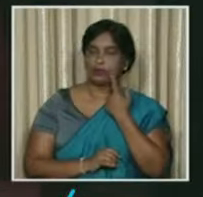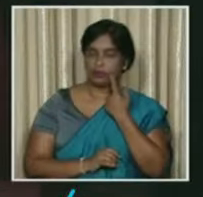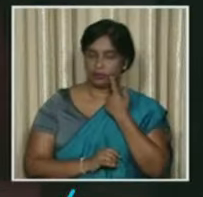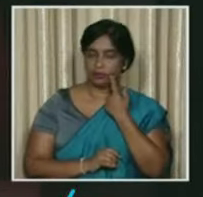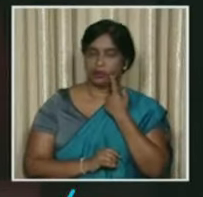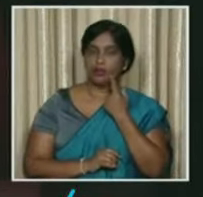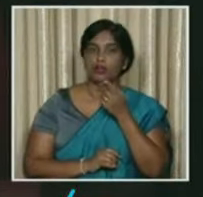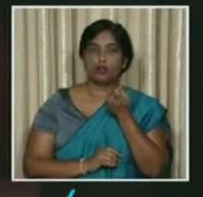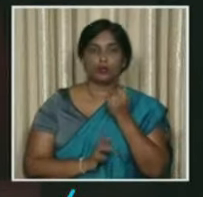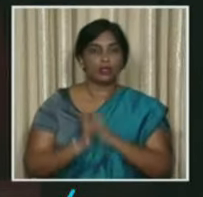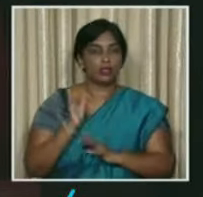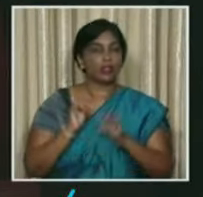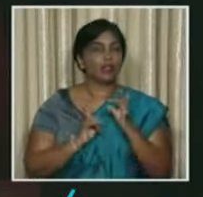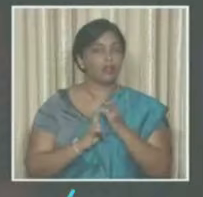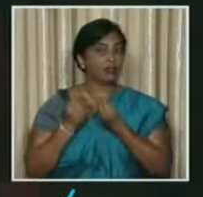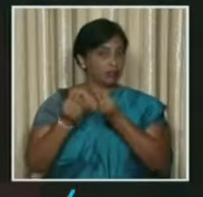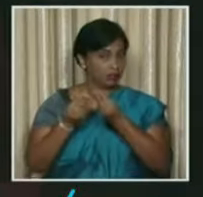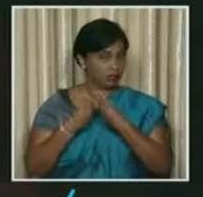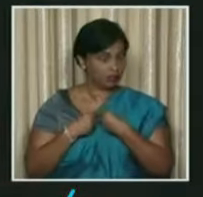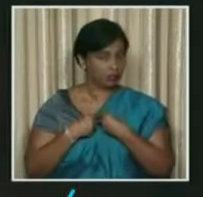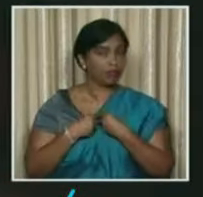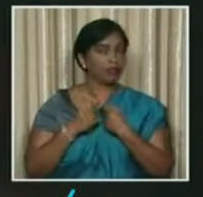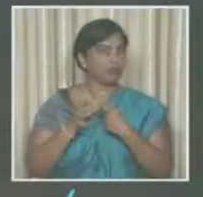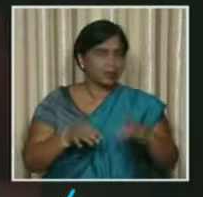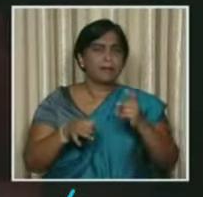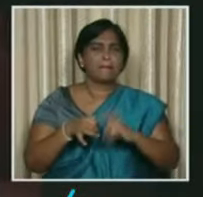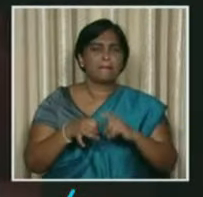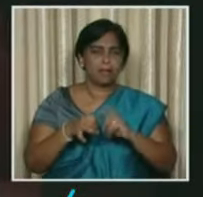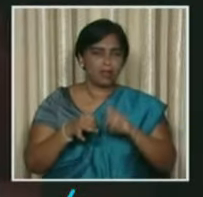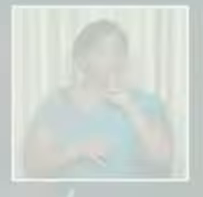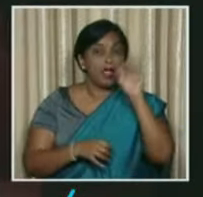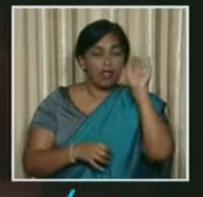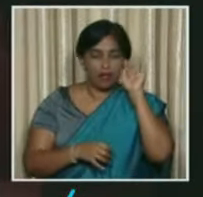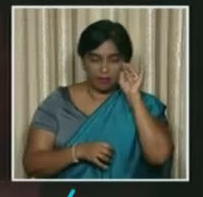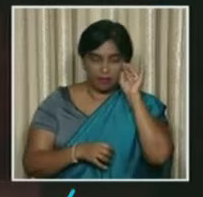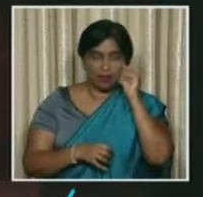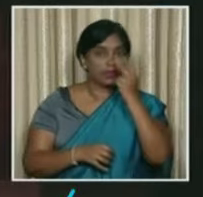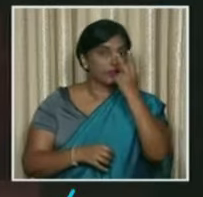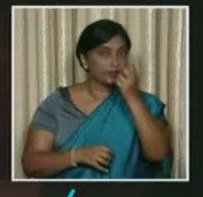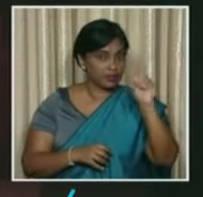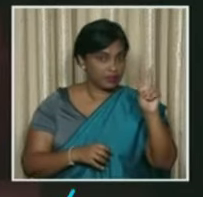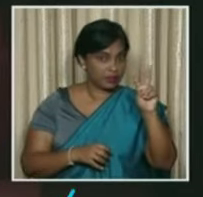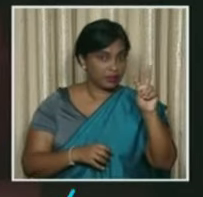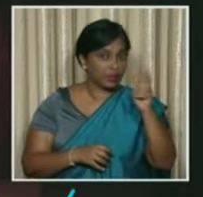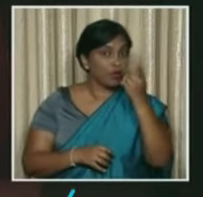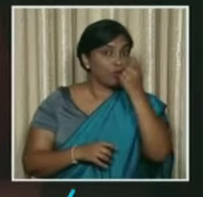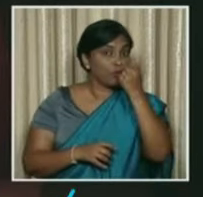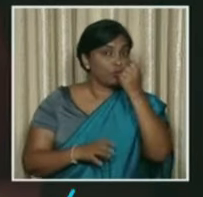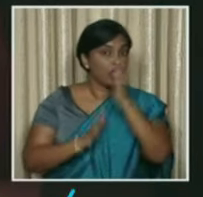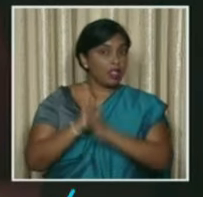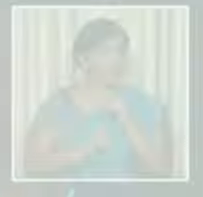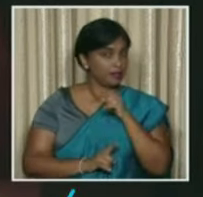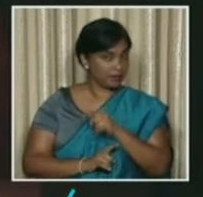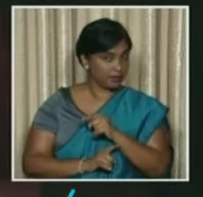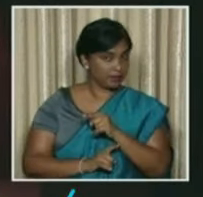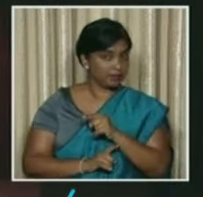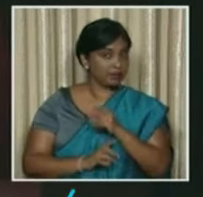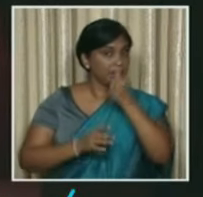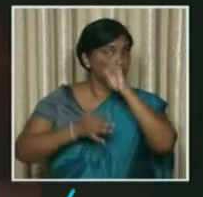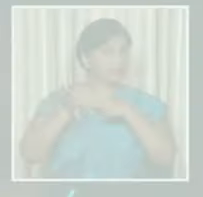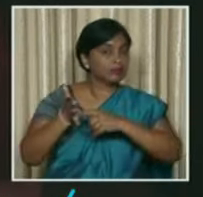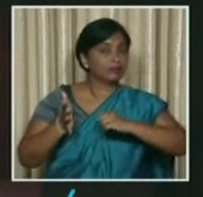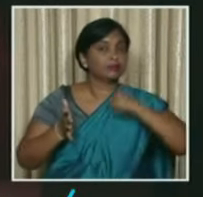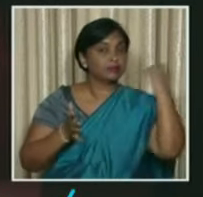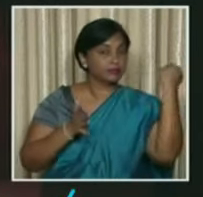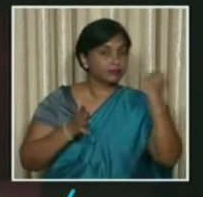වෙනවා මුදල් අමාත්‍යතුමා ලබා දුන්නු පිළිතුර පිළිබඳව මම ඇහුවේ 2022 මුදල් ඇමතිවරයාගේ අයවැය